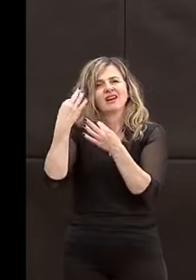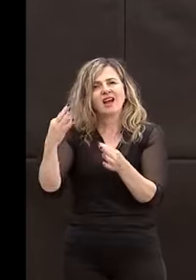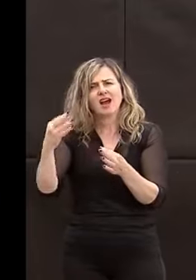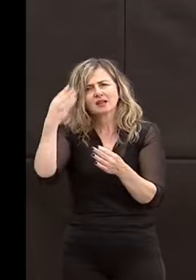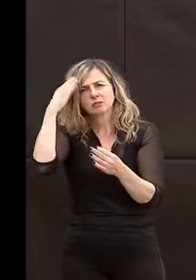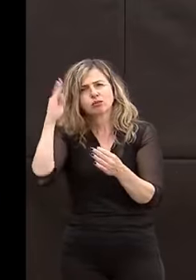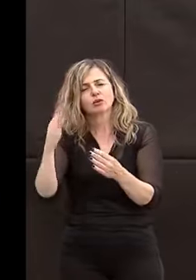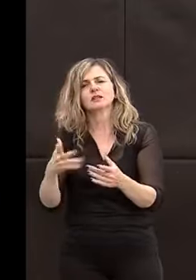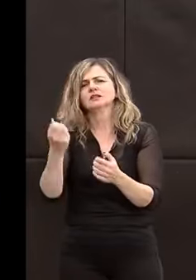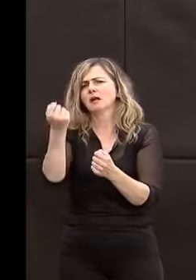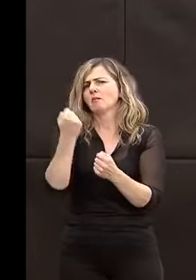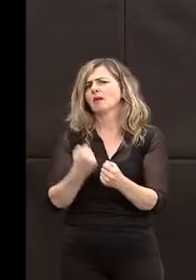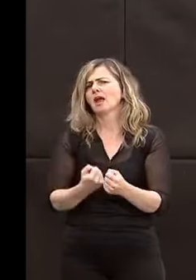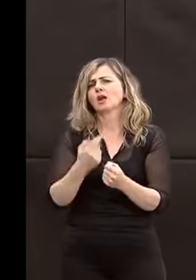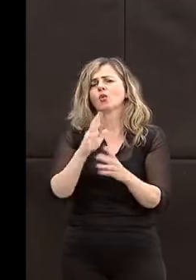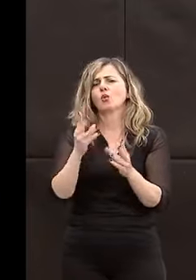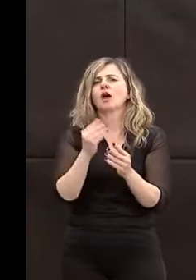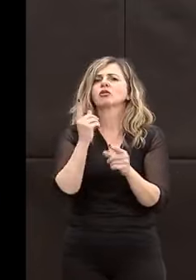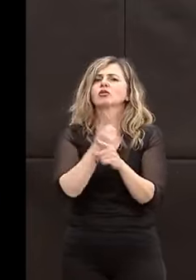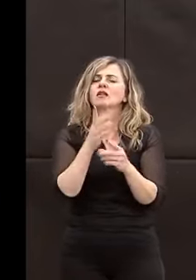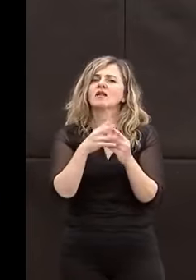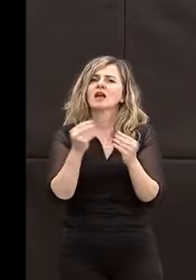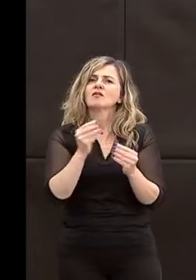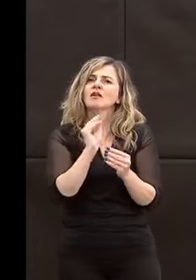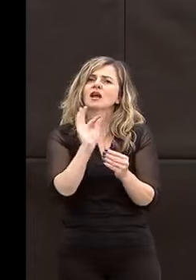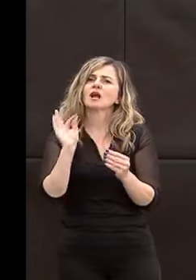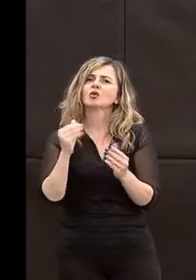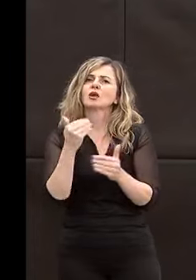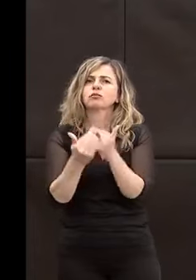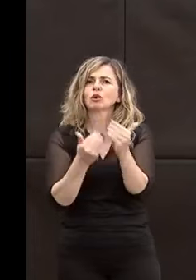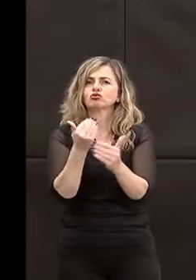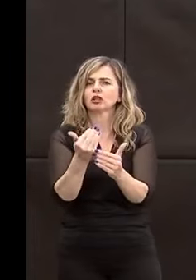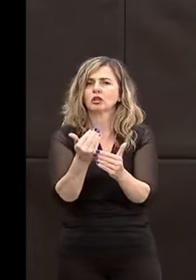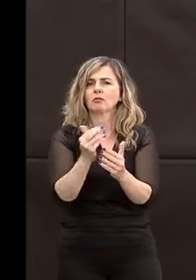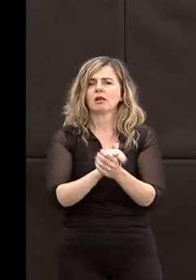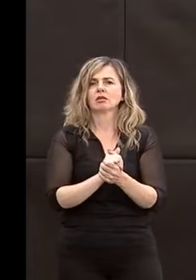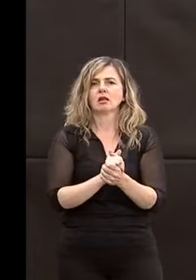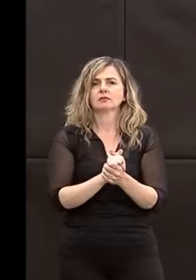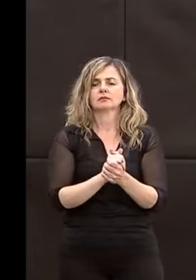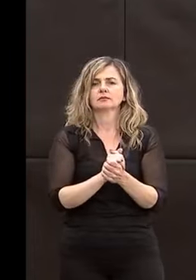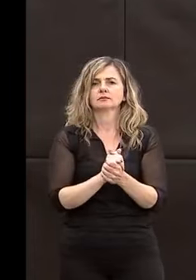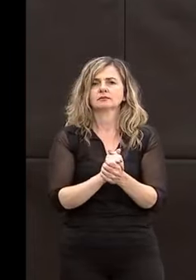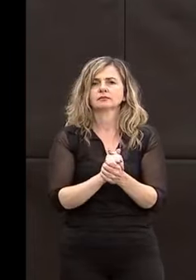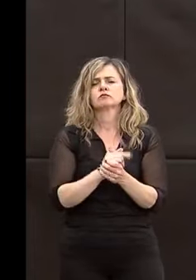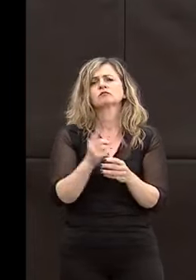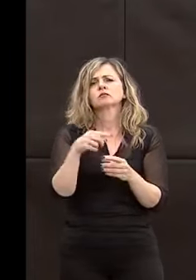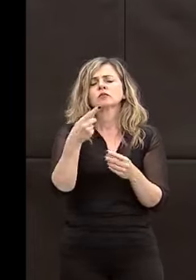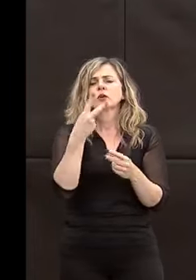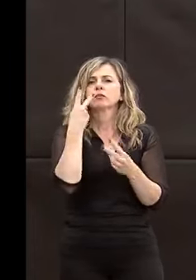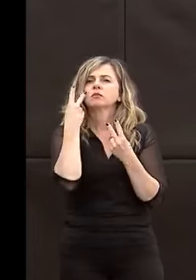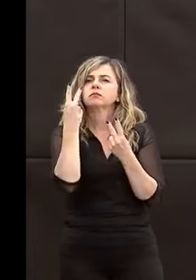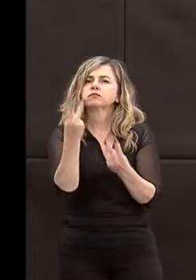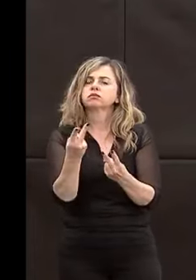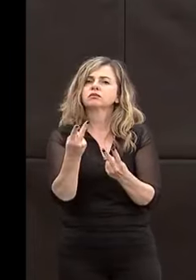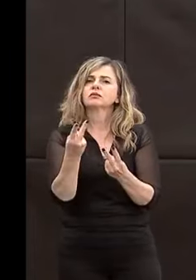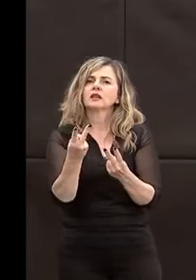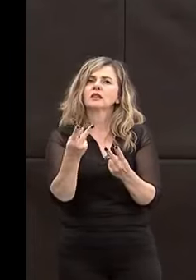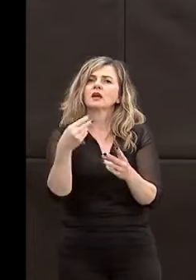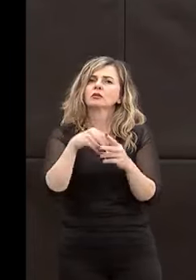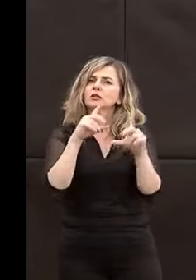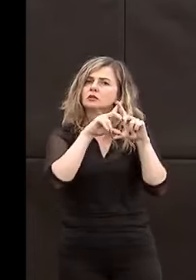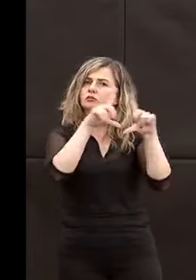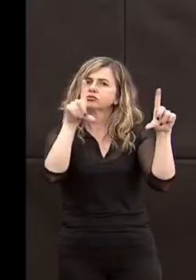fare quando devono fare determinati procedimenti quindi poi vediamo vediamo nella nella